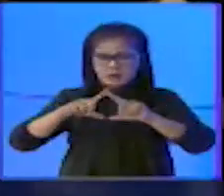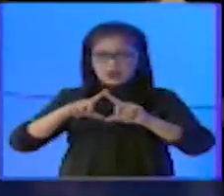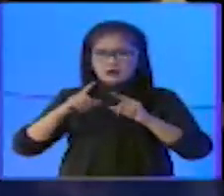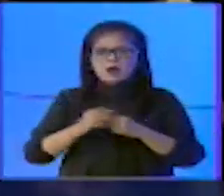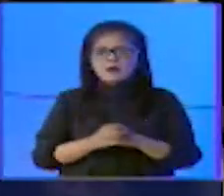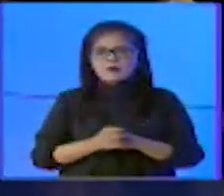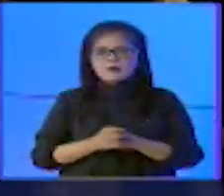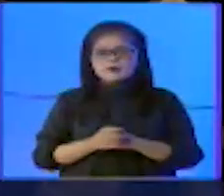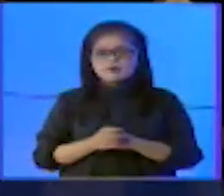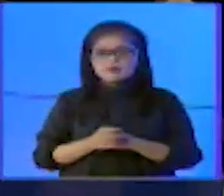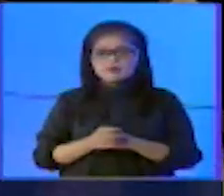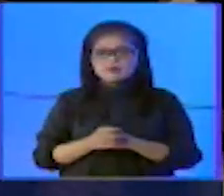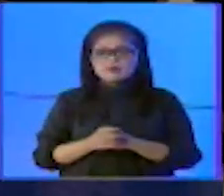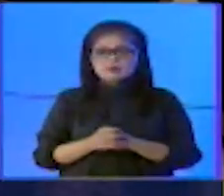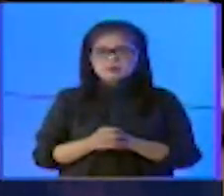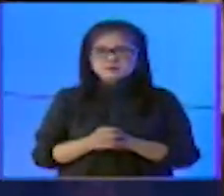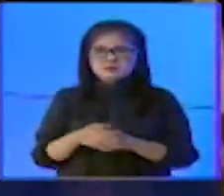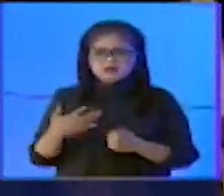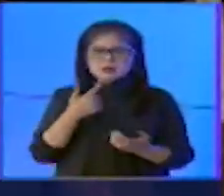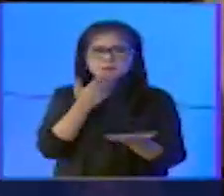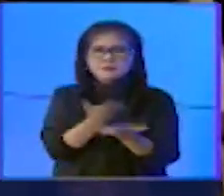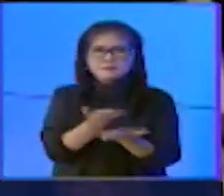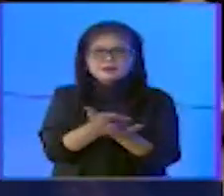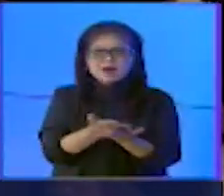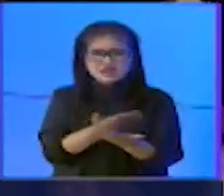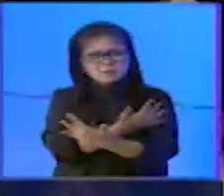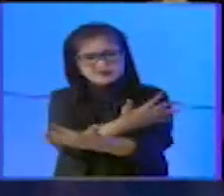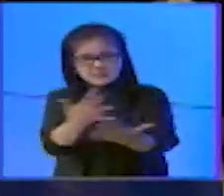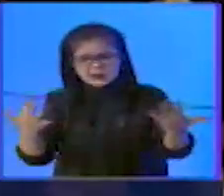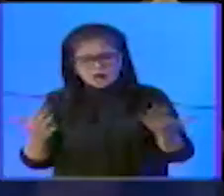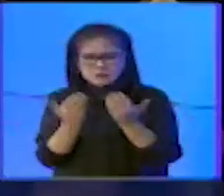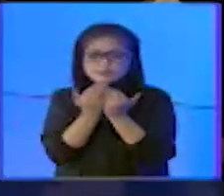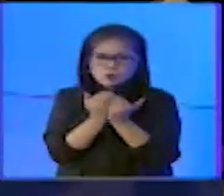Untuk itu, kami minta doanya kepada Bapak Ibu sekalian